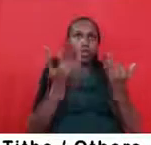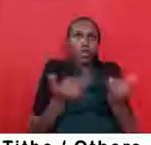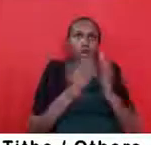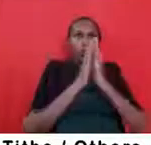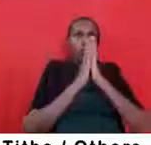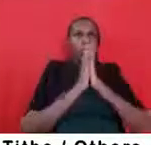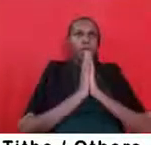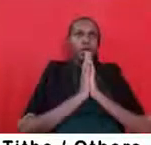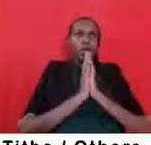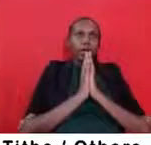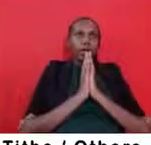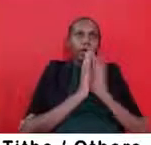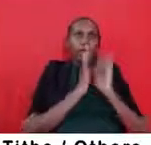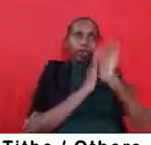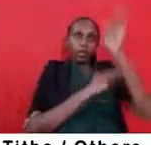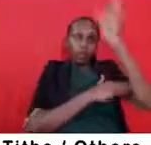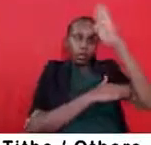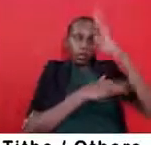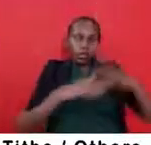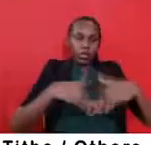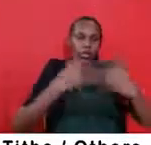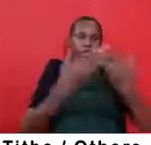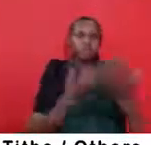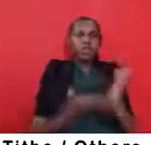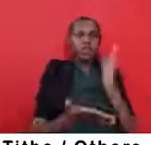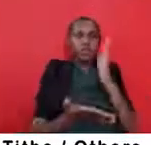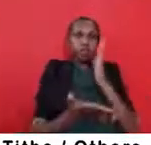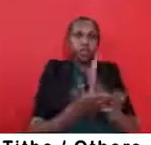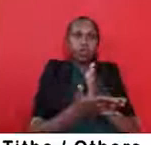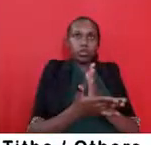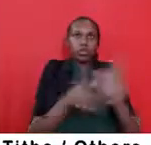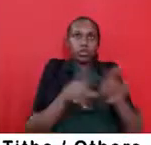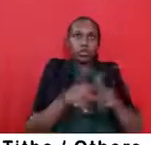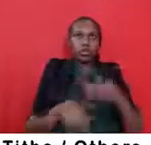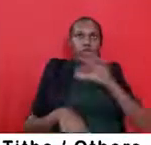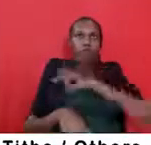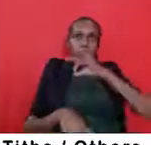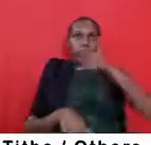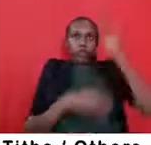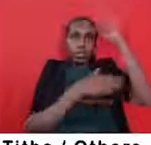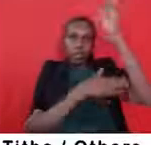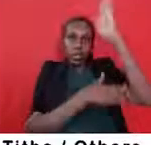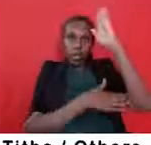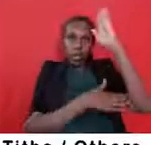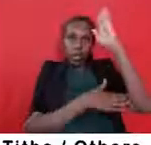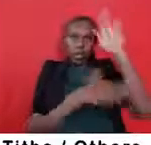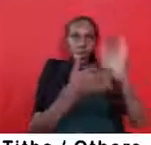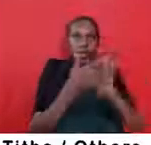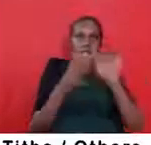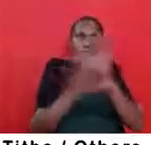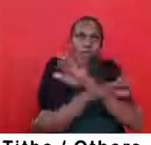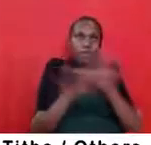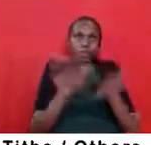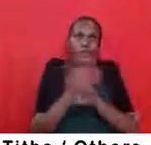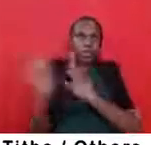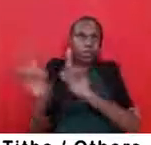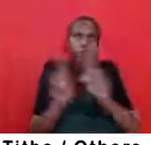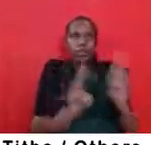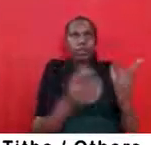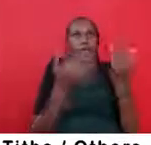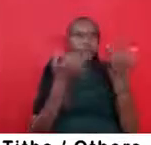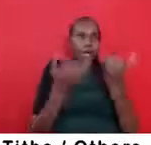tuombe atupe toba la kweli na roho wake mtakatifu, ili mambo